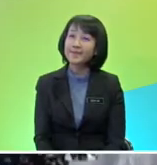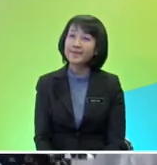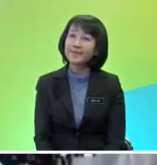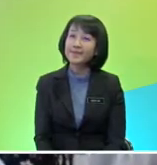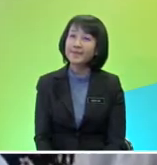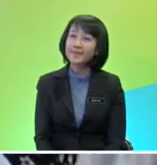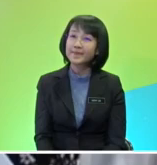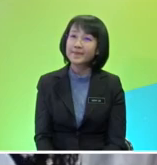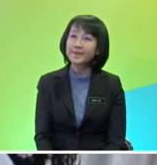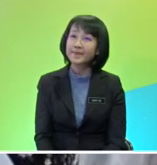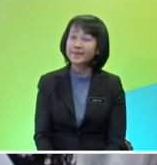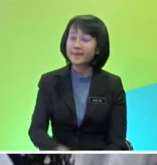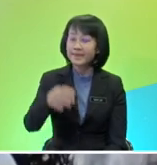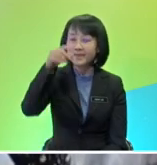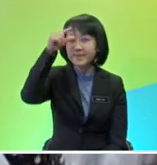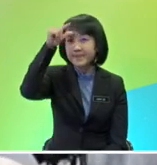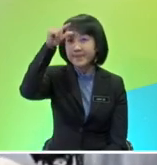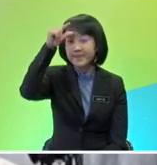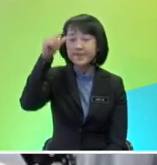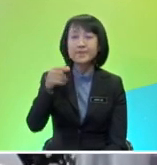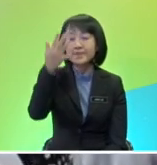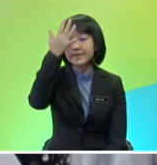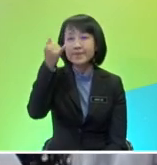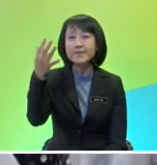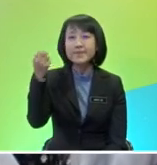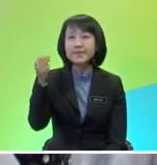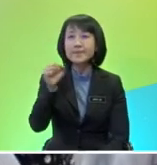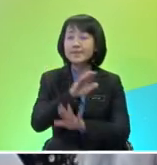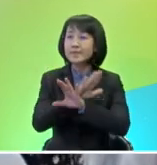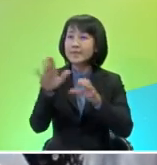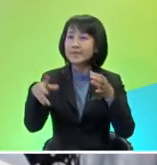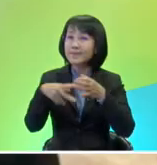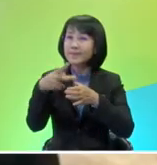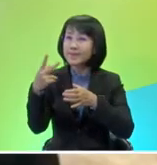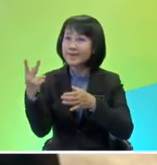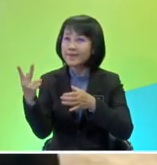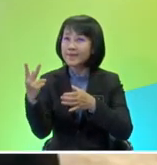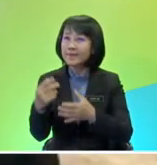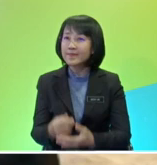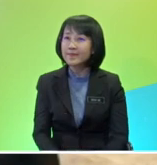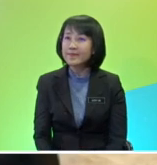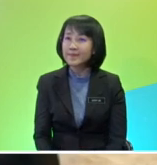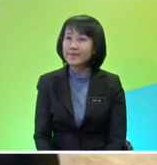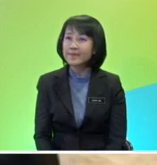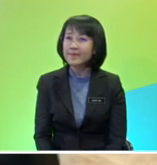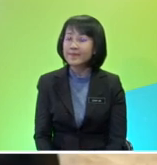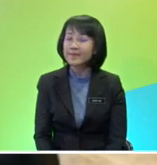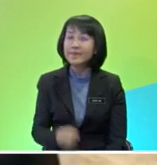Abang, abangah, kenapa susu ni tak keluar? Adik dah tebuk lubang dah ni. Berapa lubang adik